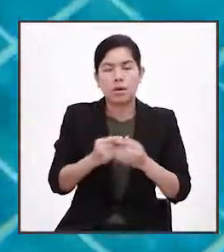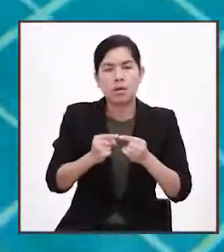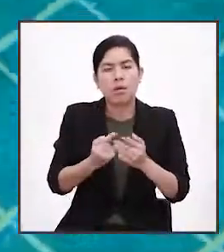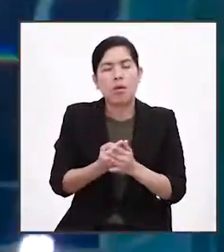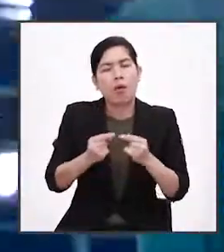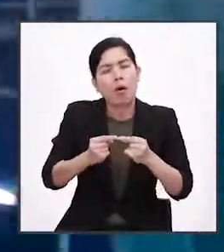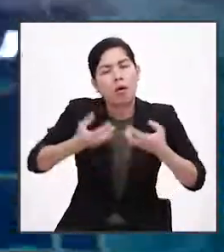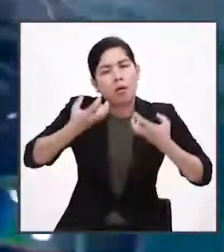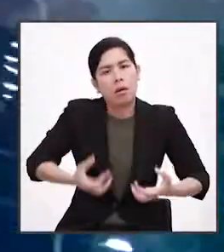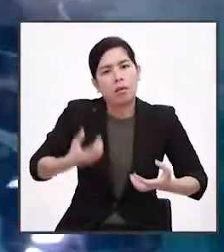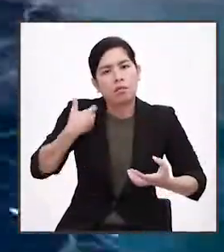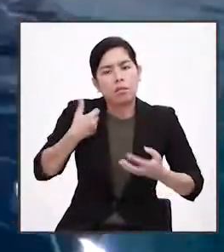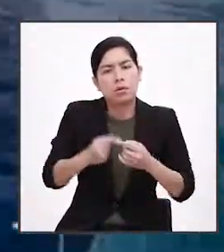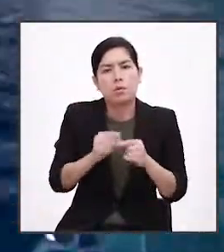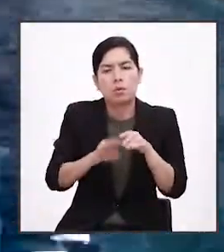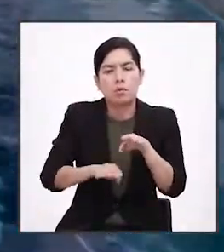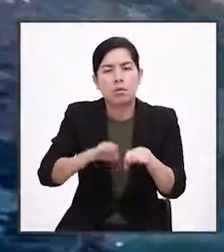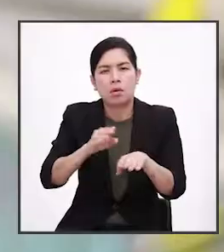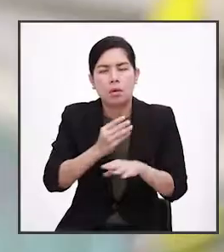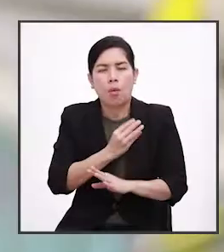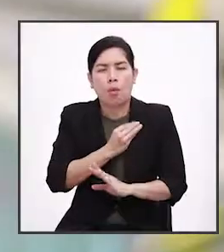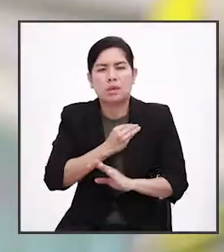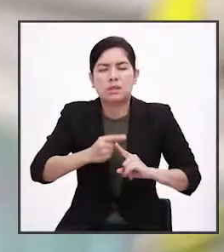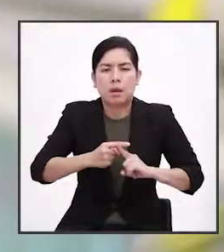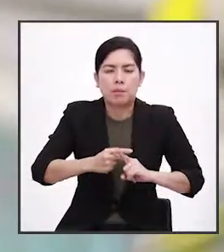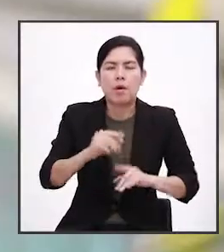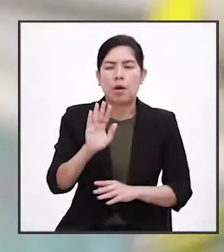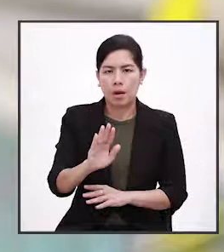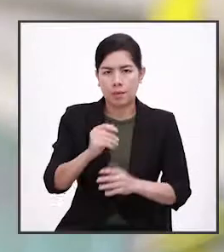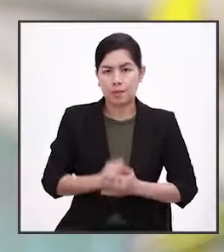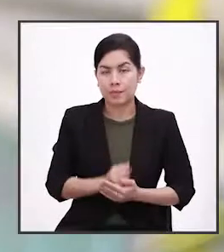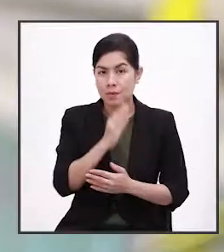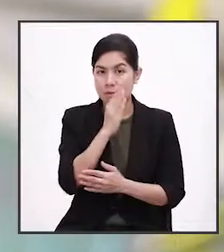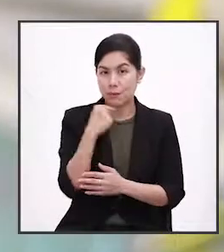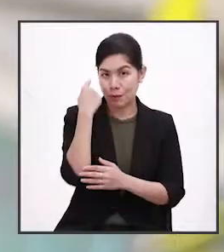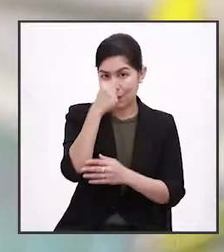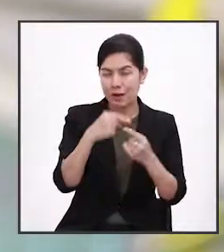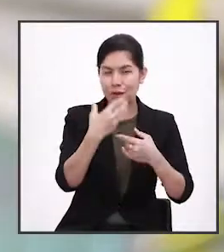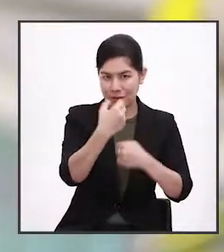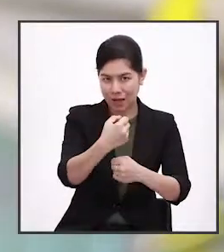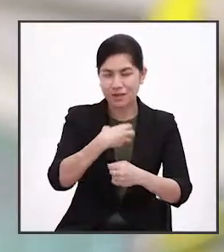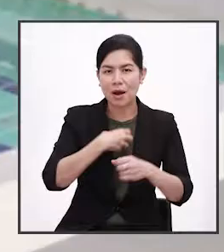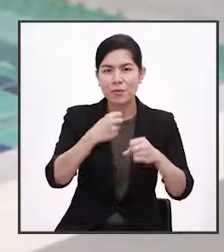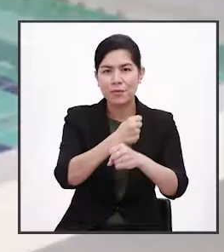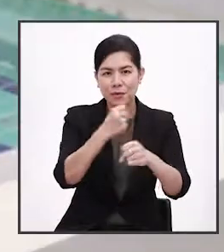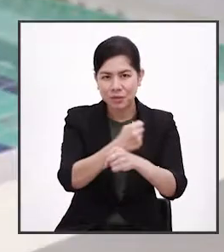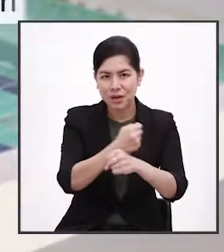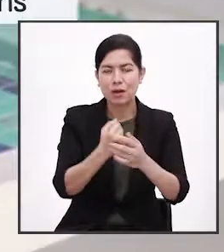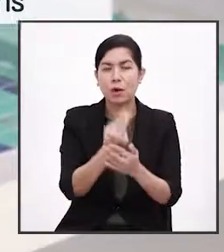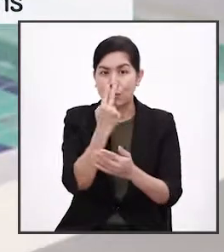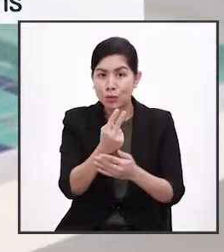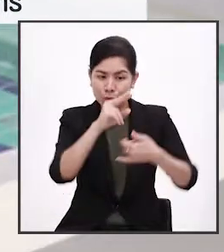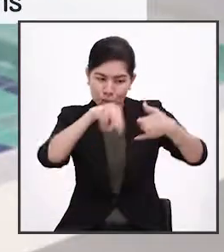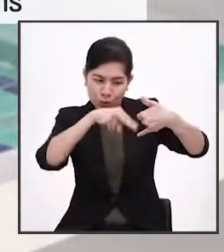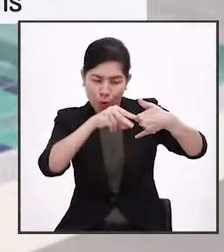แล้วหรือมีอาการแน่นหน้าอกอะไรประมาณนี้นะครับถ้าผู้ป่วยคนไหนที่สนใจที่อยากจะมาฝึกทาราบำบัดก็แนะนำให้ตรวจดูอาการก่อน